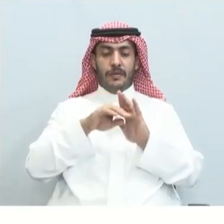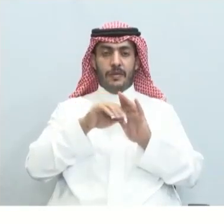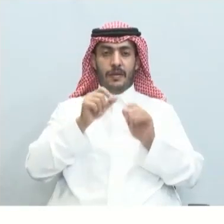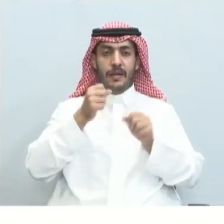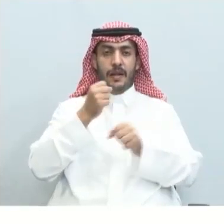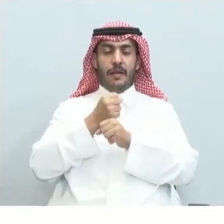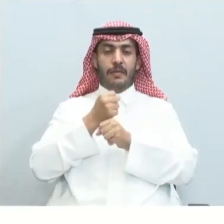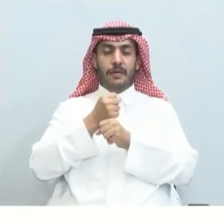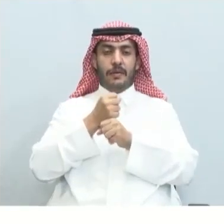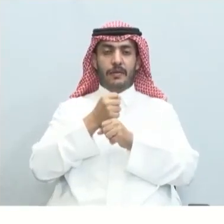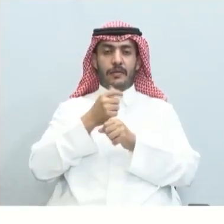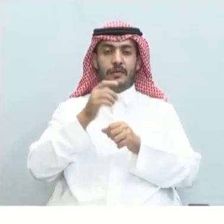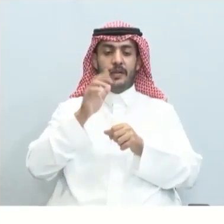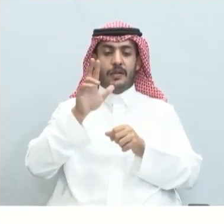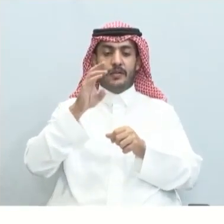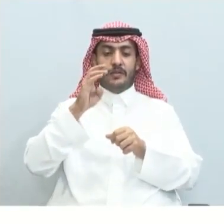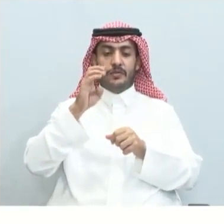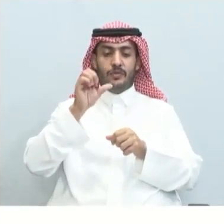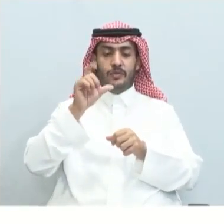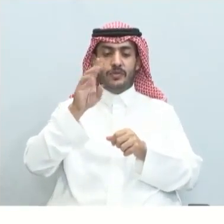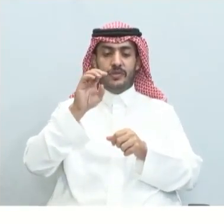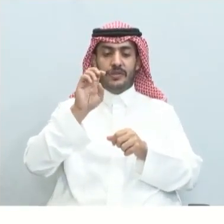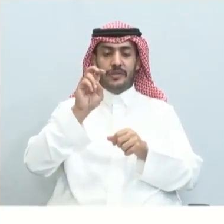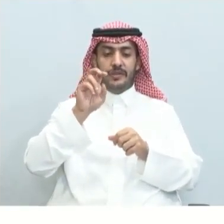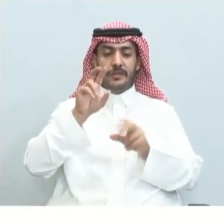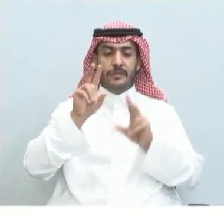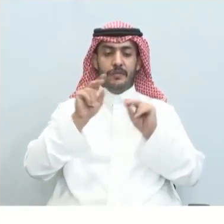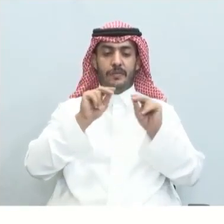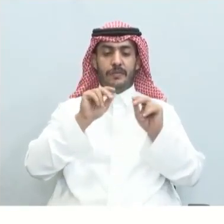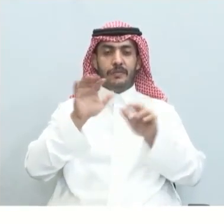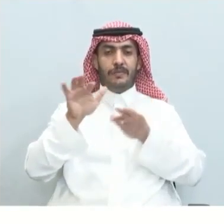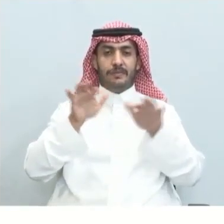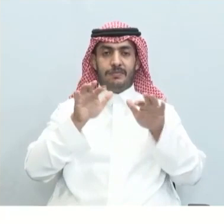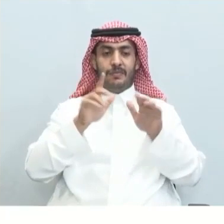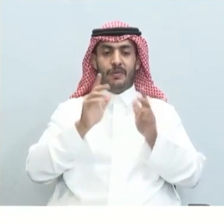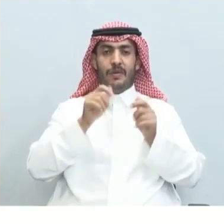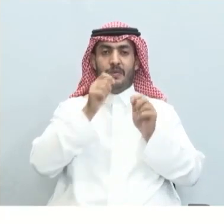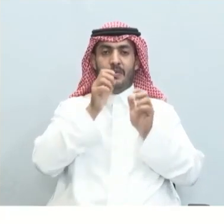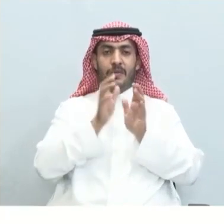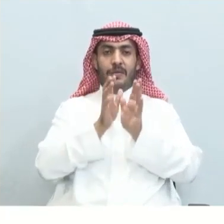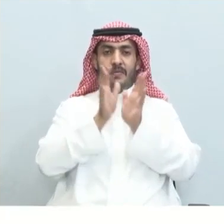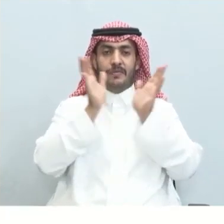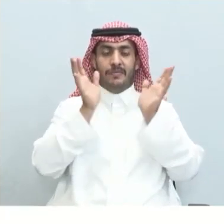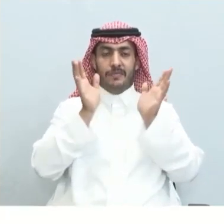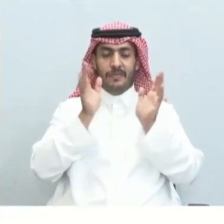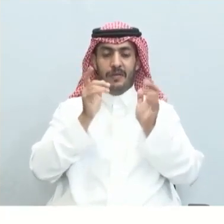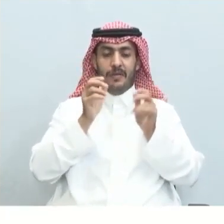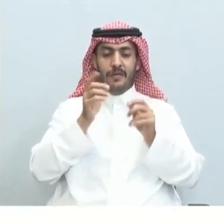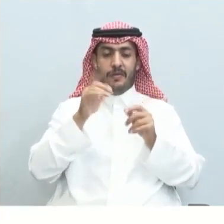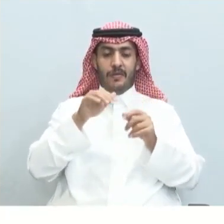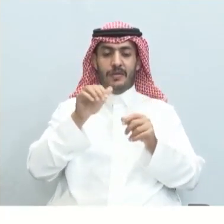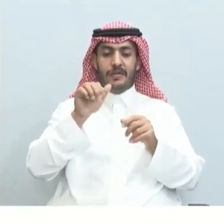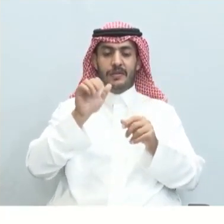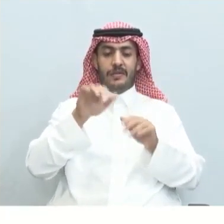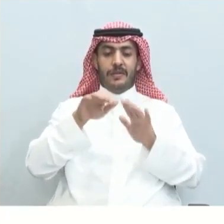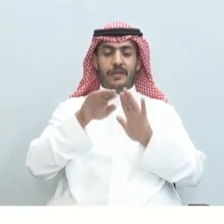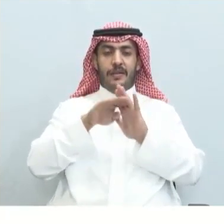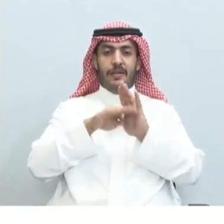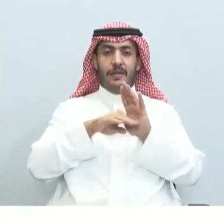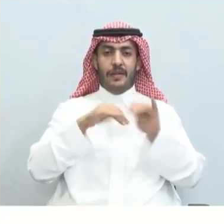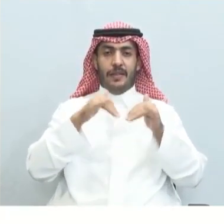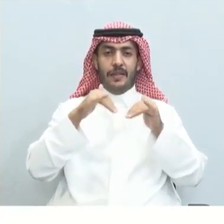العمليات الجيولوجيه مثل الزلازل والبراكين والصفائح او حركه